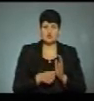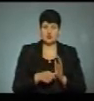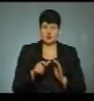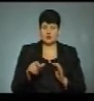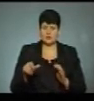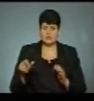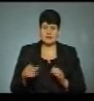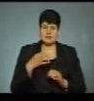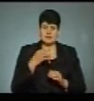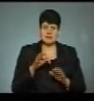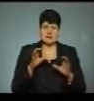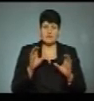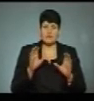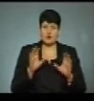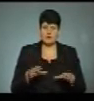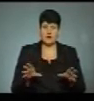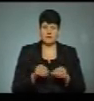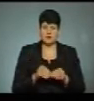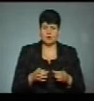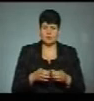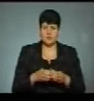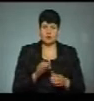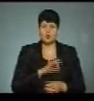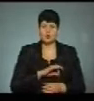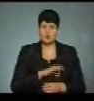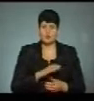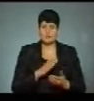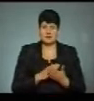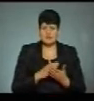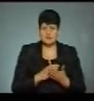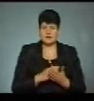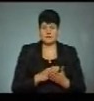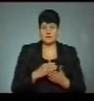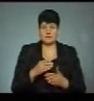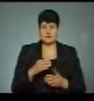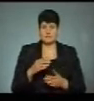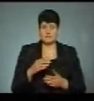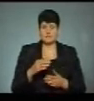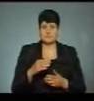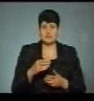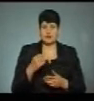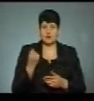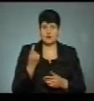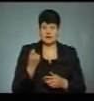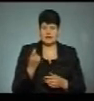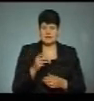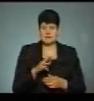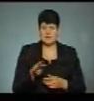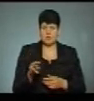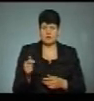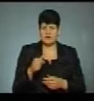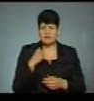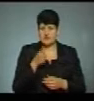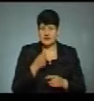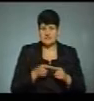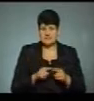об'єднаної територіальної громади Василь Пихальський. Доходи Млиновецької громади, за словами його голови Василя Пихальського, 11 мільйонів гривень у рік.